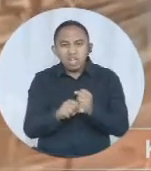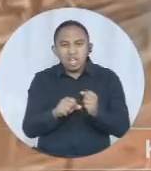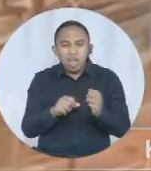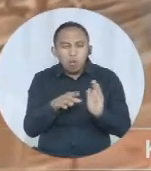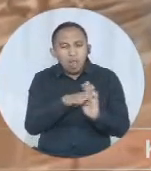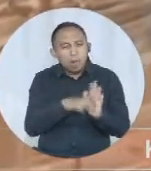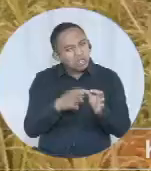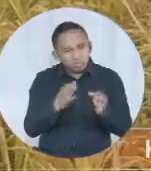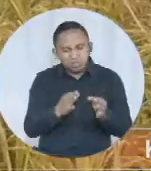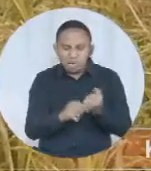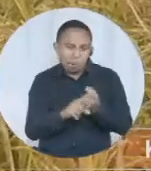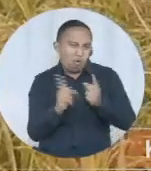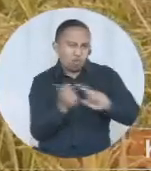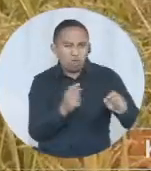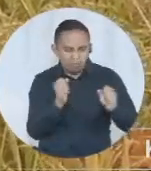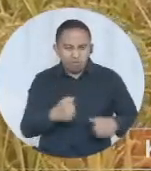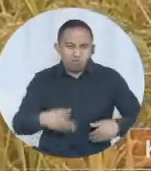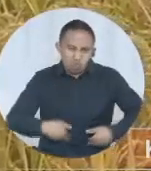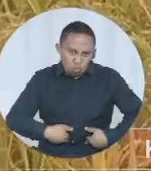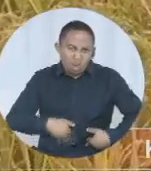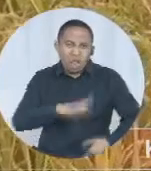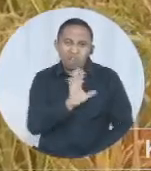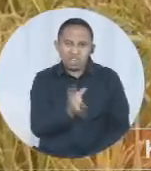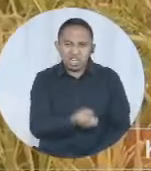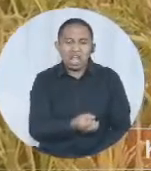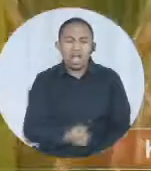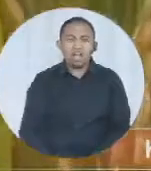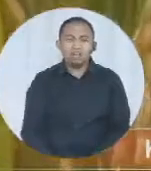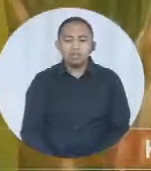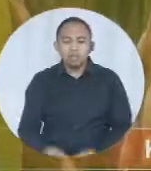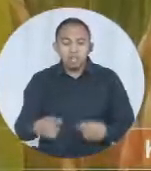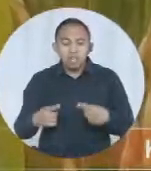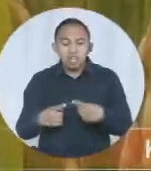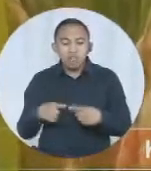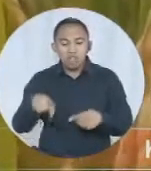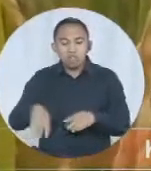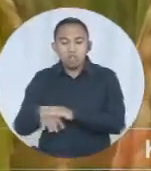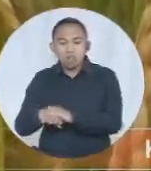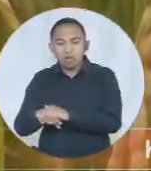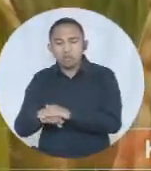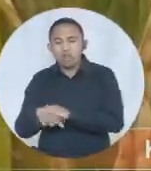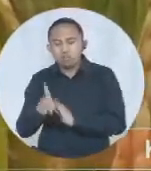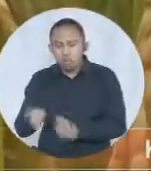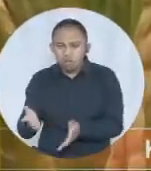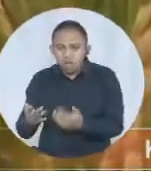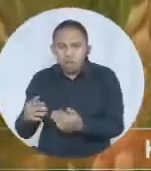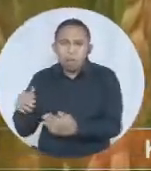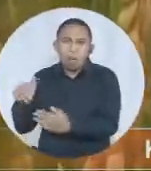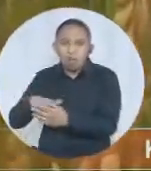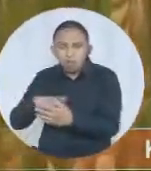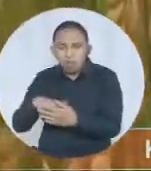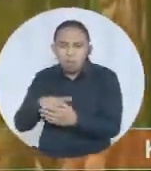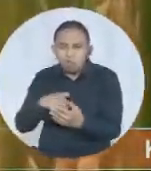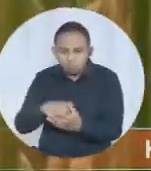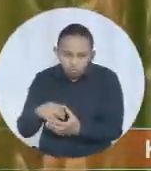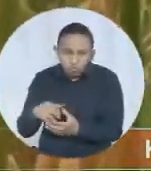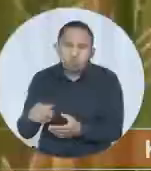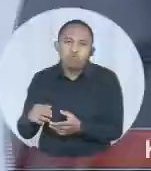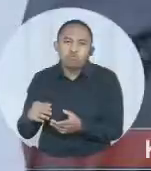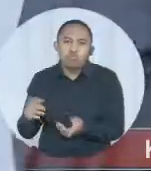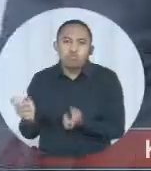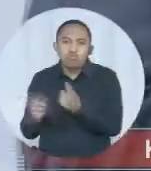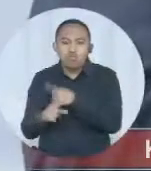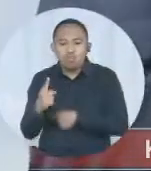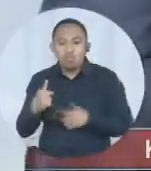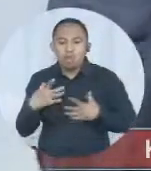ara-tsakafo faritana. Ho an'ny Madagasikara manokana, ny fandrisiana ny famokarana ahatongavana amin'ny fahavitatena